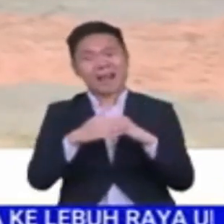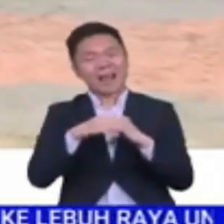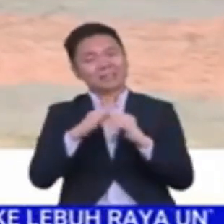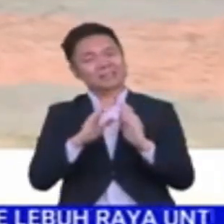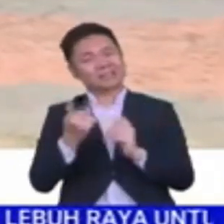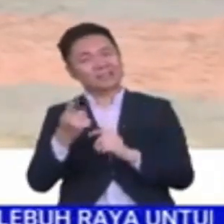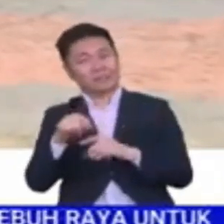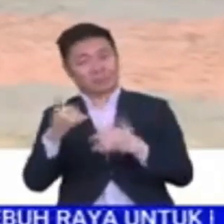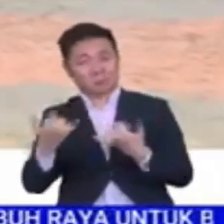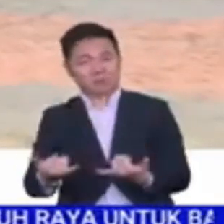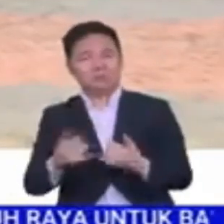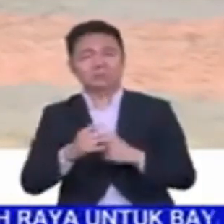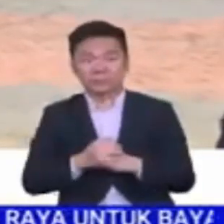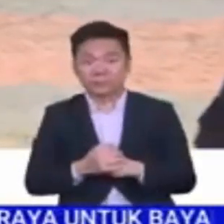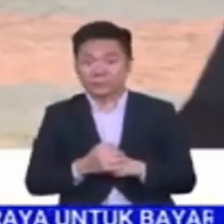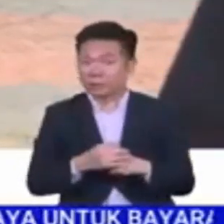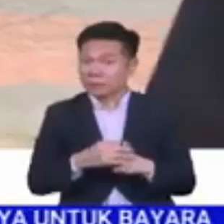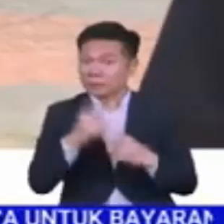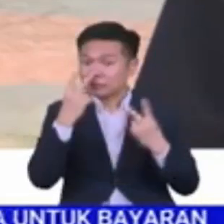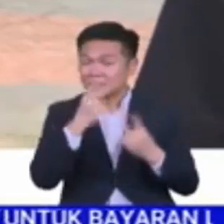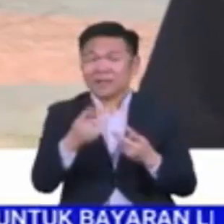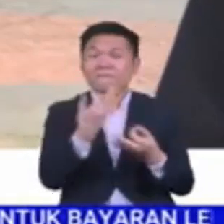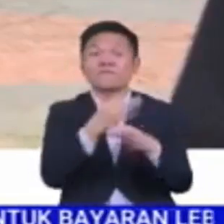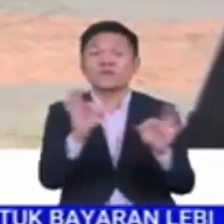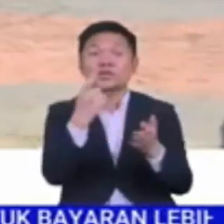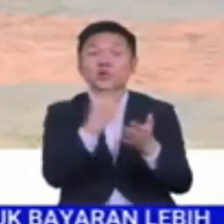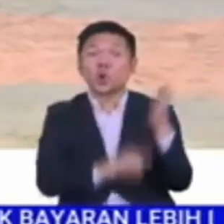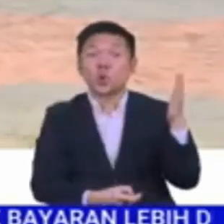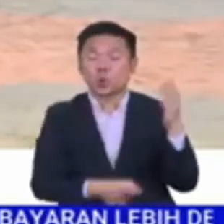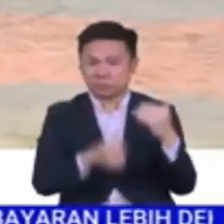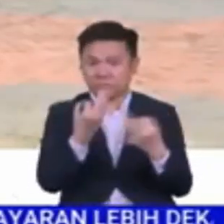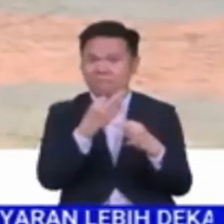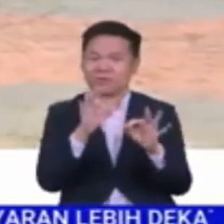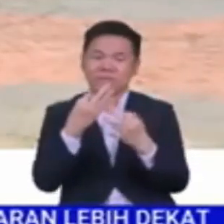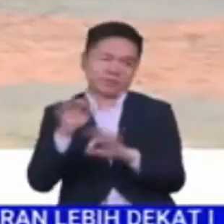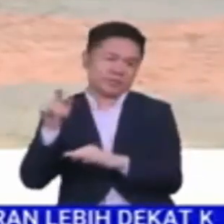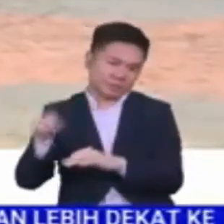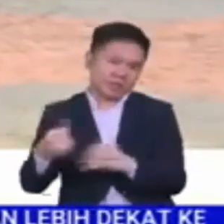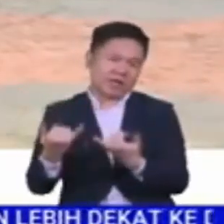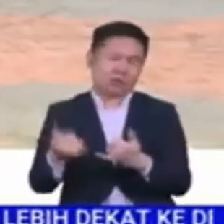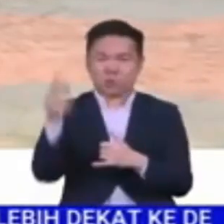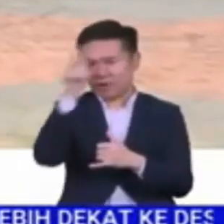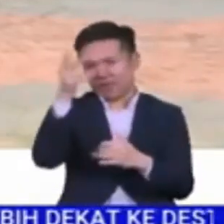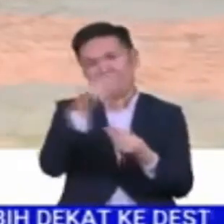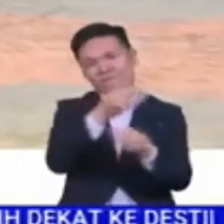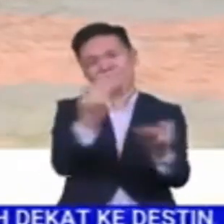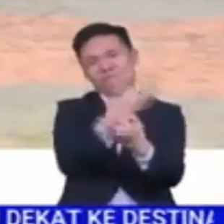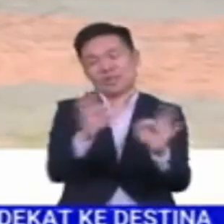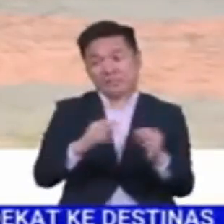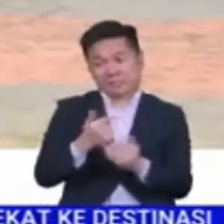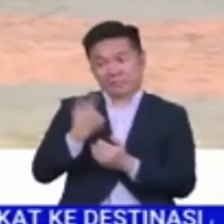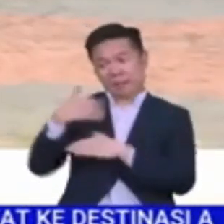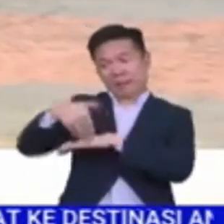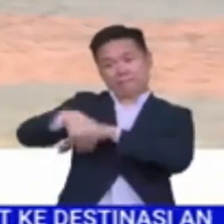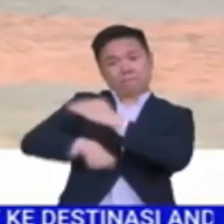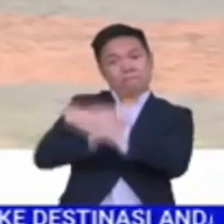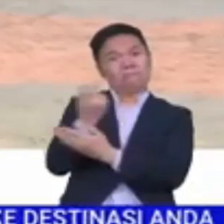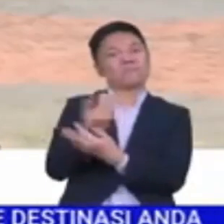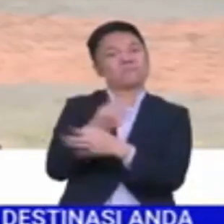kampung halaman pada hari ini dengan insentif tol percuma yang diberikan oleh kerajaan bermula tengah malam tadi